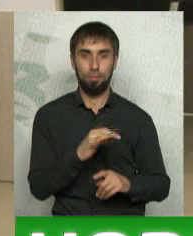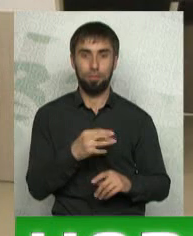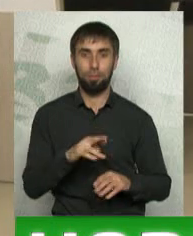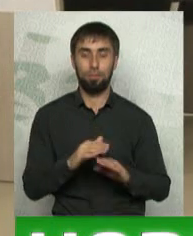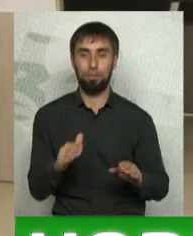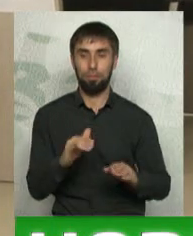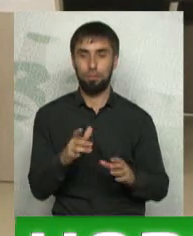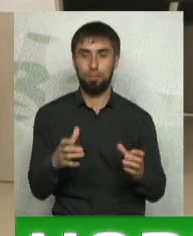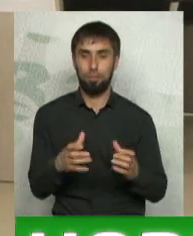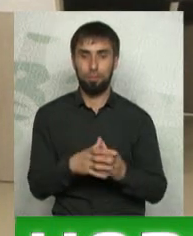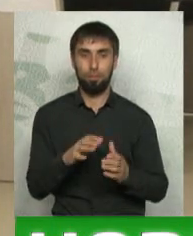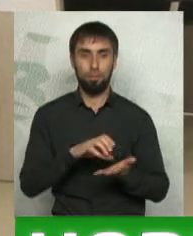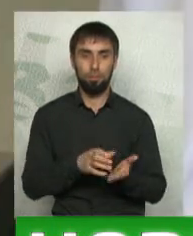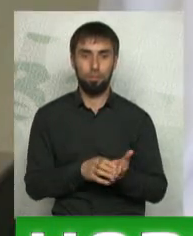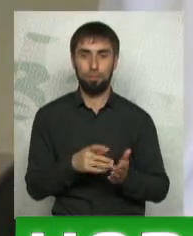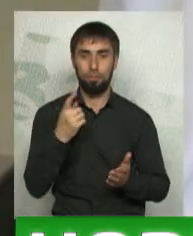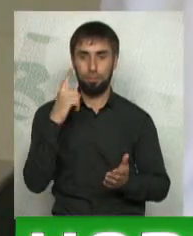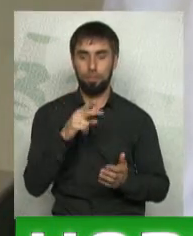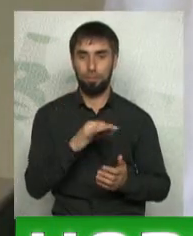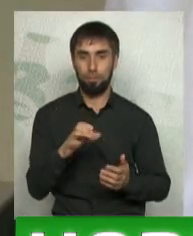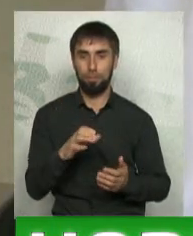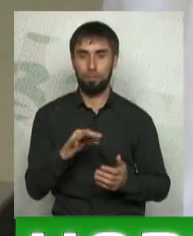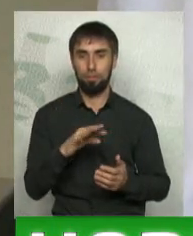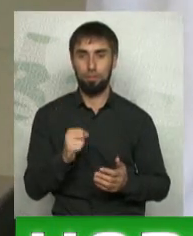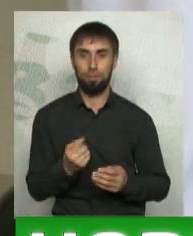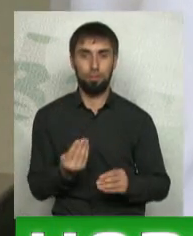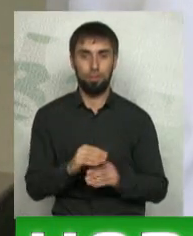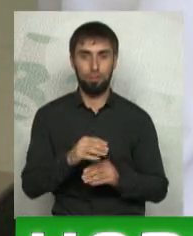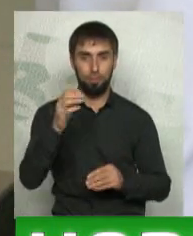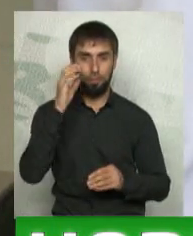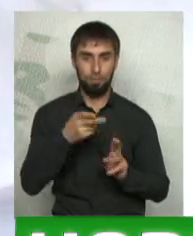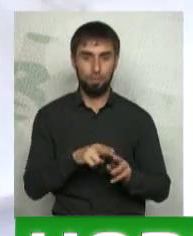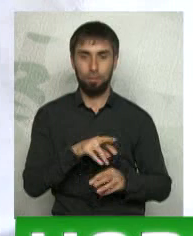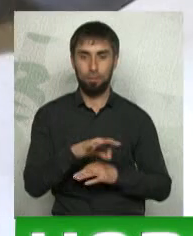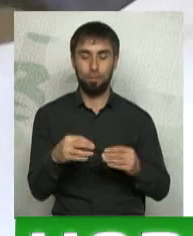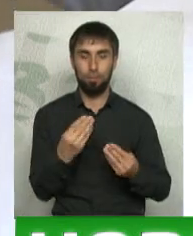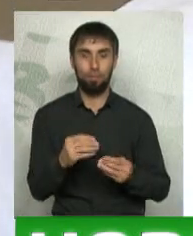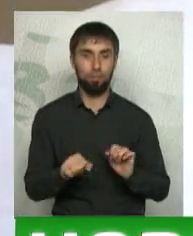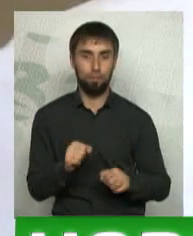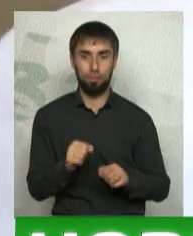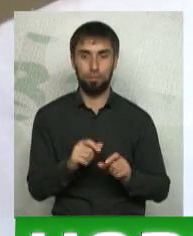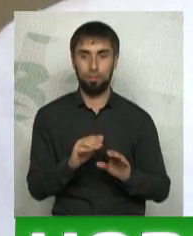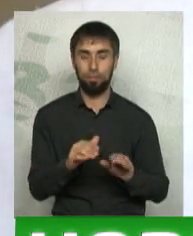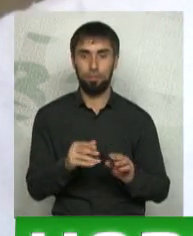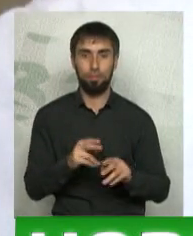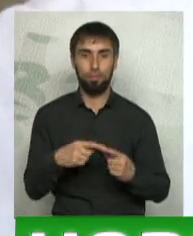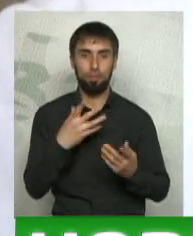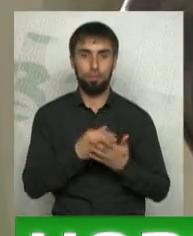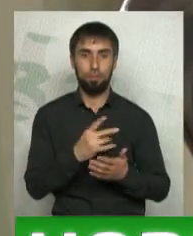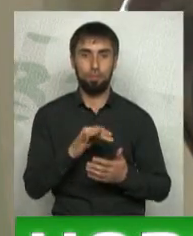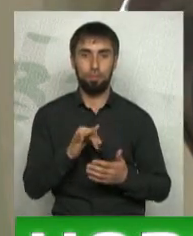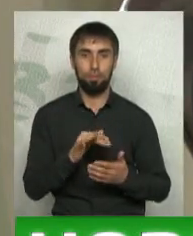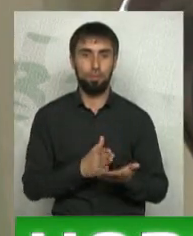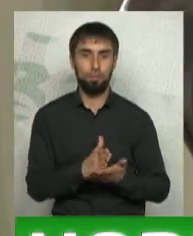детей. Укомплектованы кабинеты и организован процесс в системе доп. Образования. Этот проект дает возможность школьникам развить свои навыки в